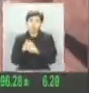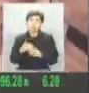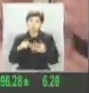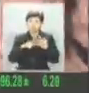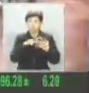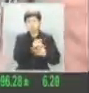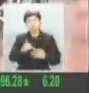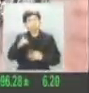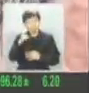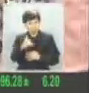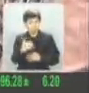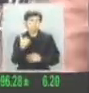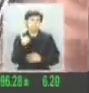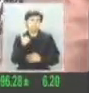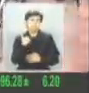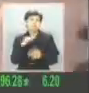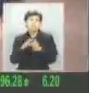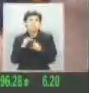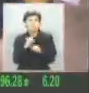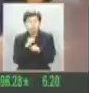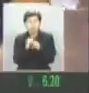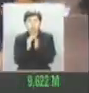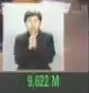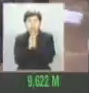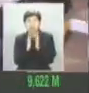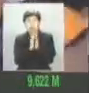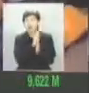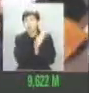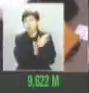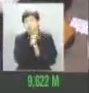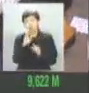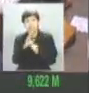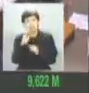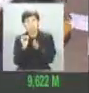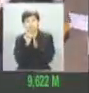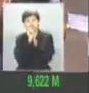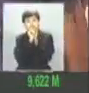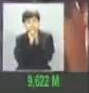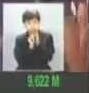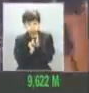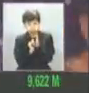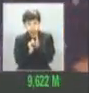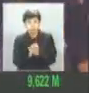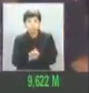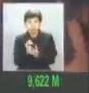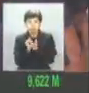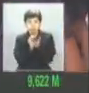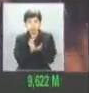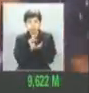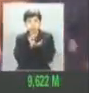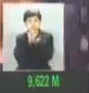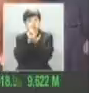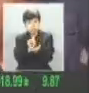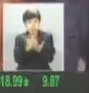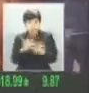ำเนินมาร่วมในพิธีก่อนจะมีการอัญเชิญสรีระสังขารของหลวงตามหาบัวขึ้นสู่เชิงตะกอนโดยหลังจาก